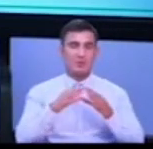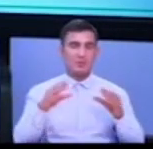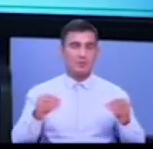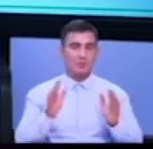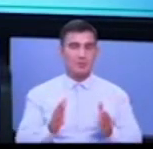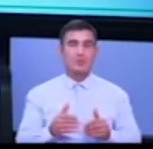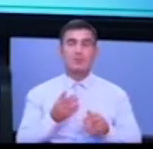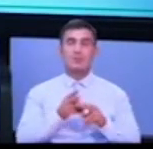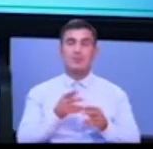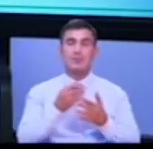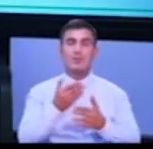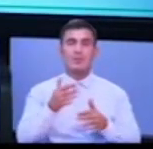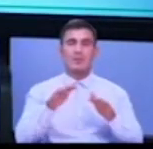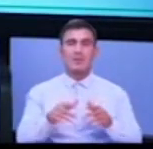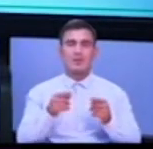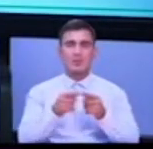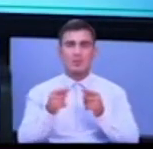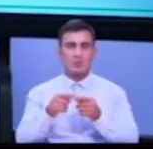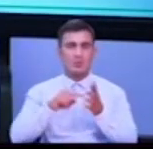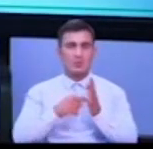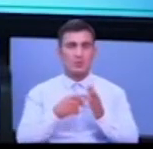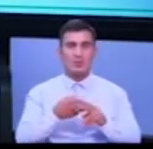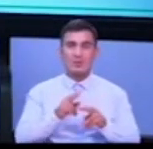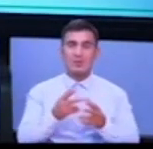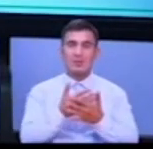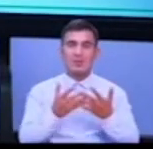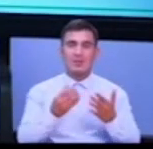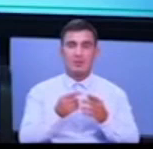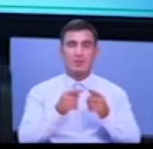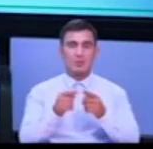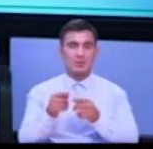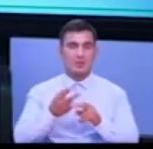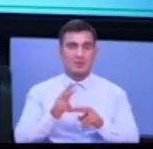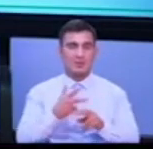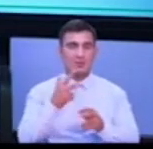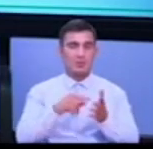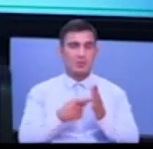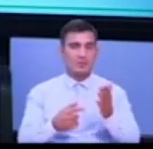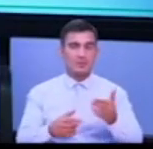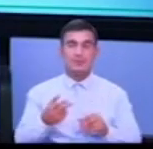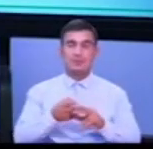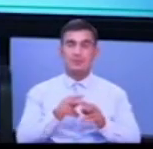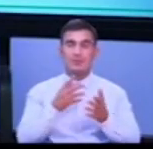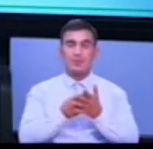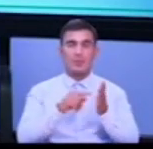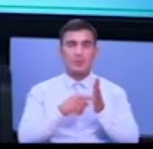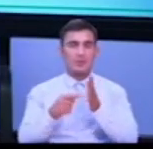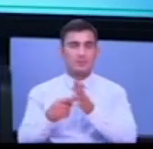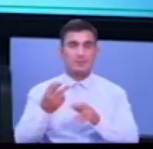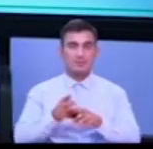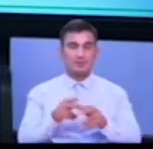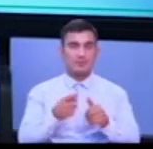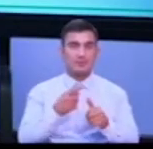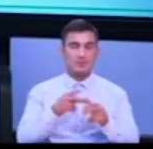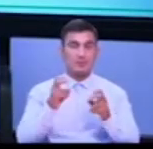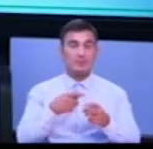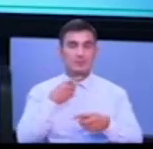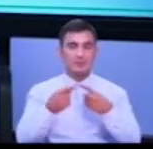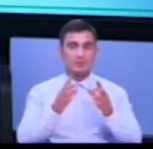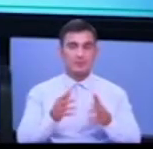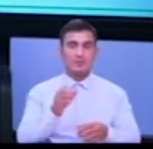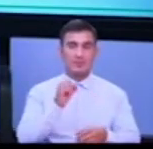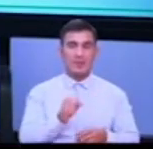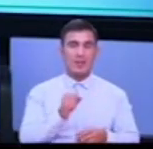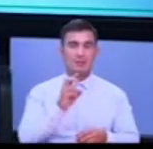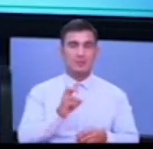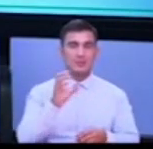Mana shu nuqtalar, demak, uchburchakning uchlari bo'ladi. Va uchburchakni mana shu nuqtalarni nomi bilan birgalikda ifodalaymiz. A,